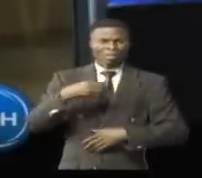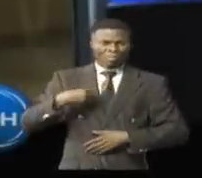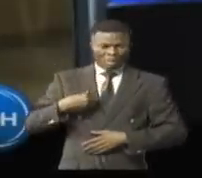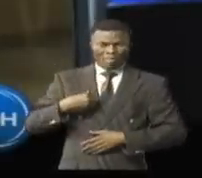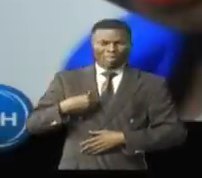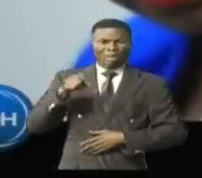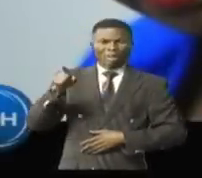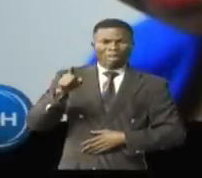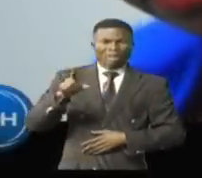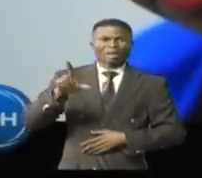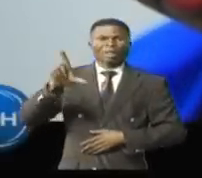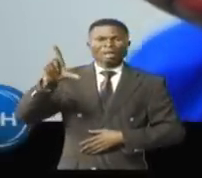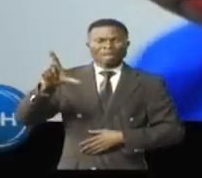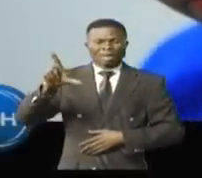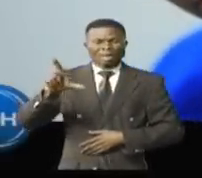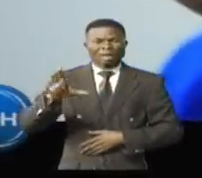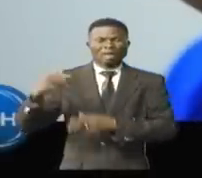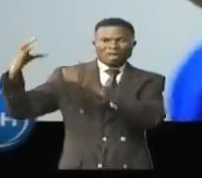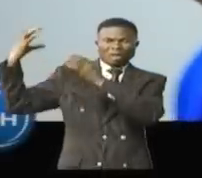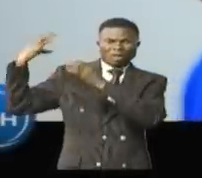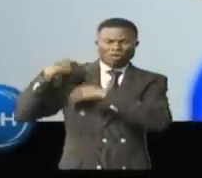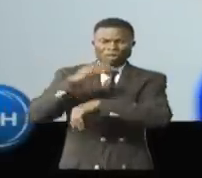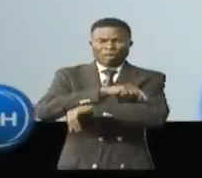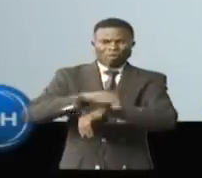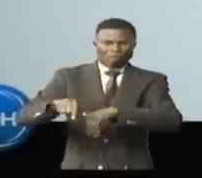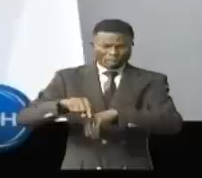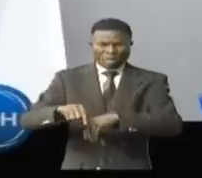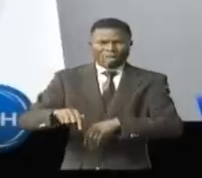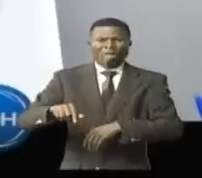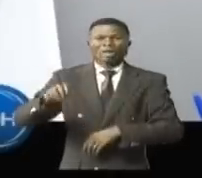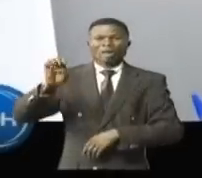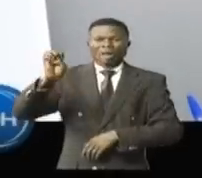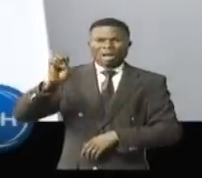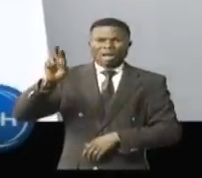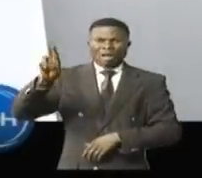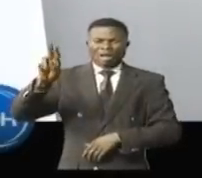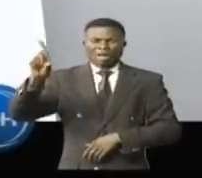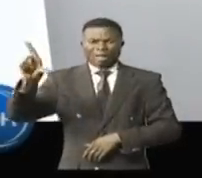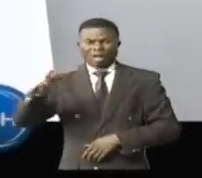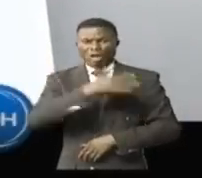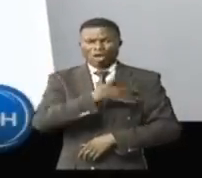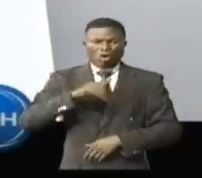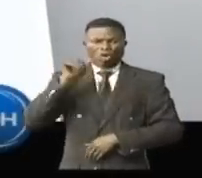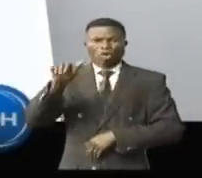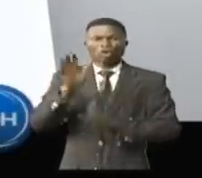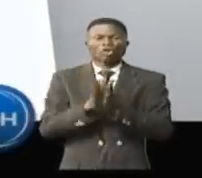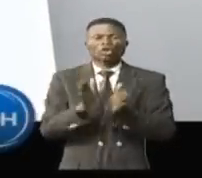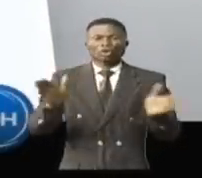Yantumba, experte chargée de l'administration de l'ARE, a au nom de la directrice générale, Dr